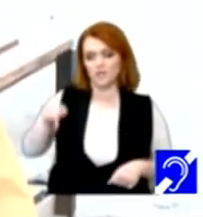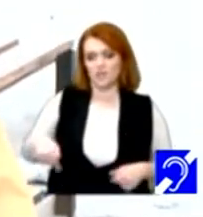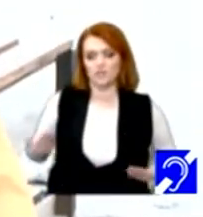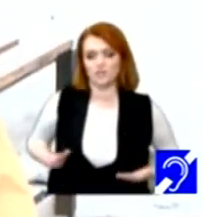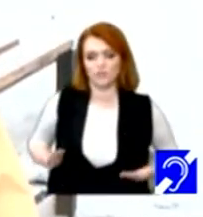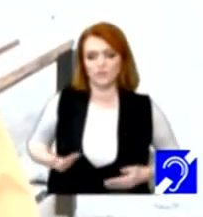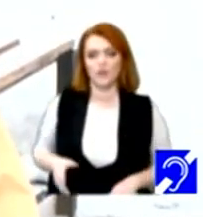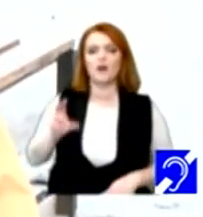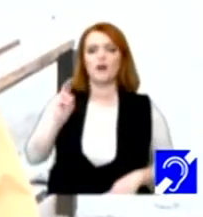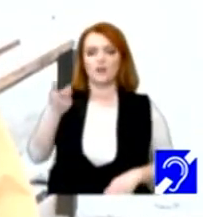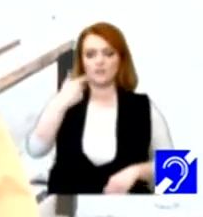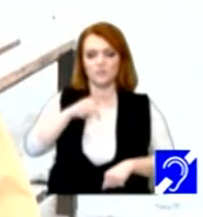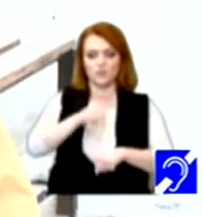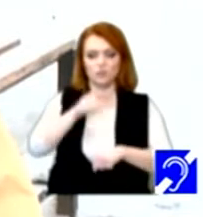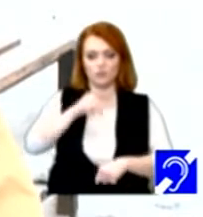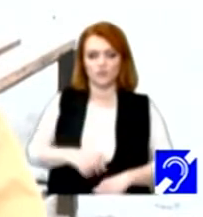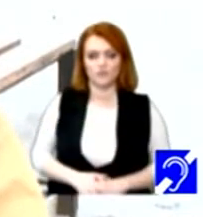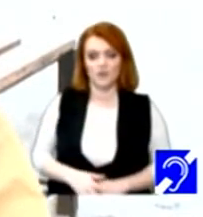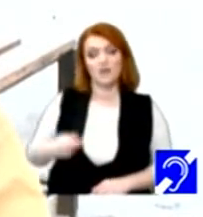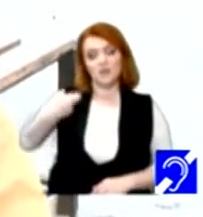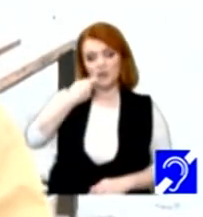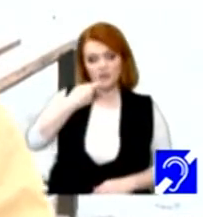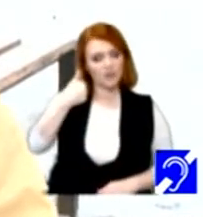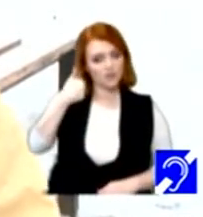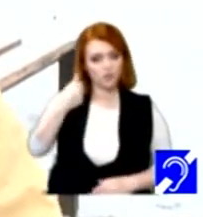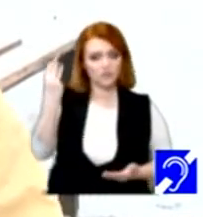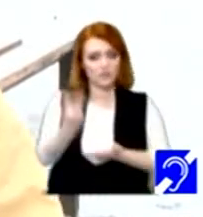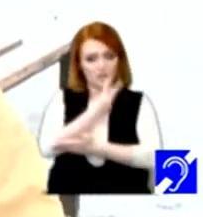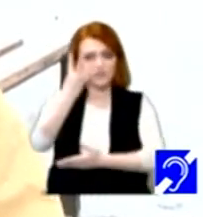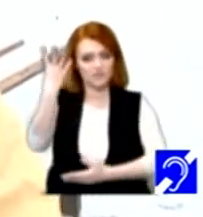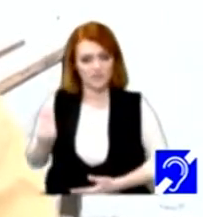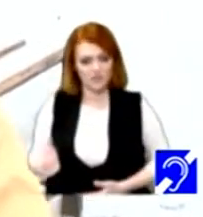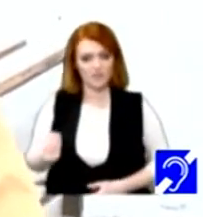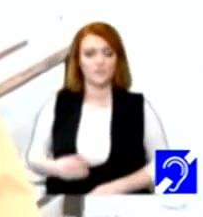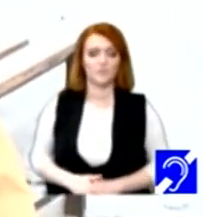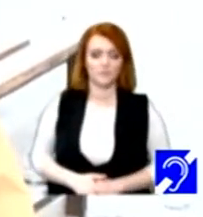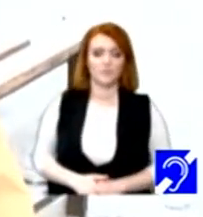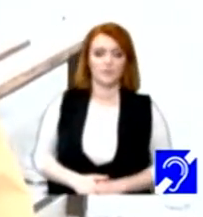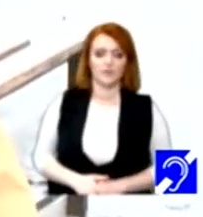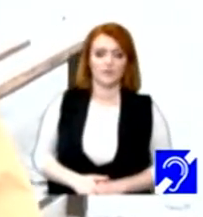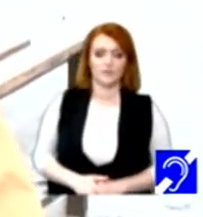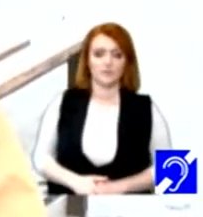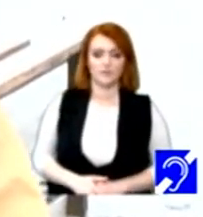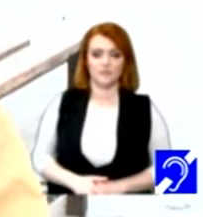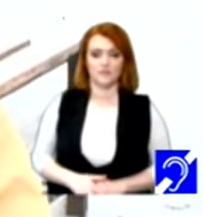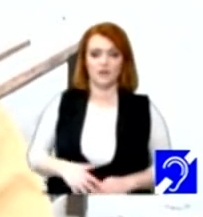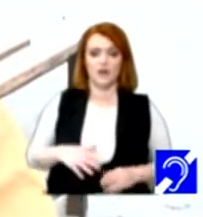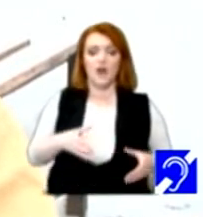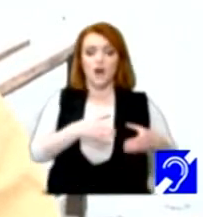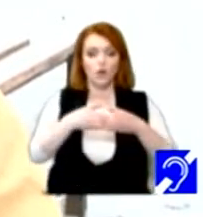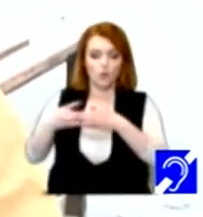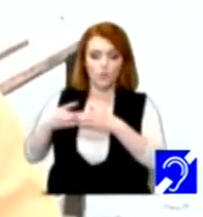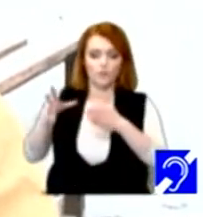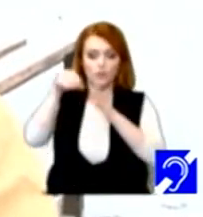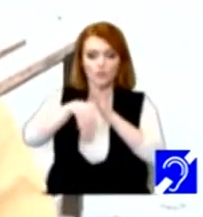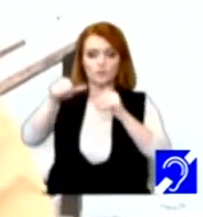amoiși. Cum vă simțiți aici? Bine. Ne hrănesc de trei ori. 16 oameni în grup care are grijă